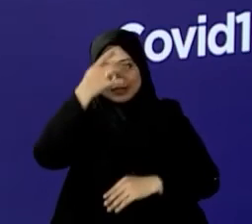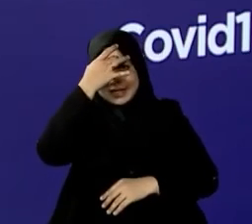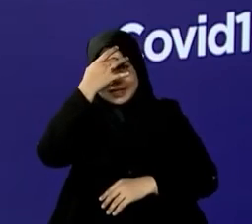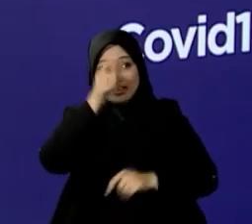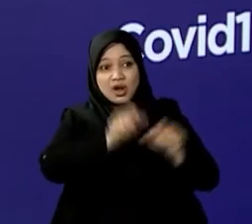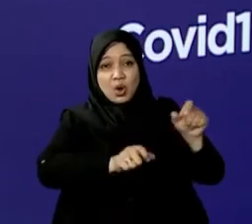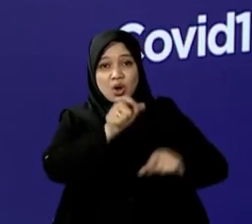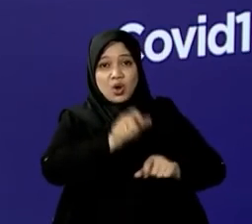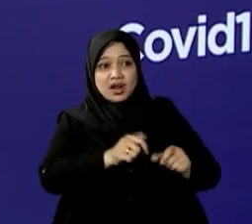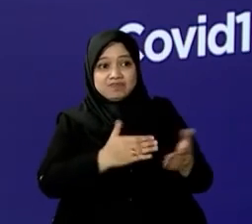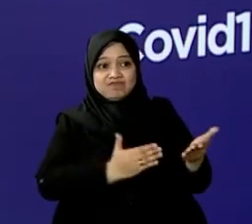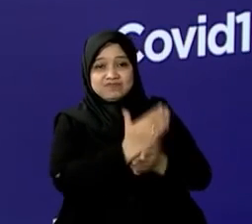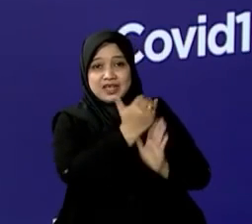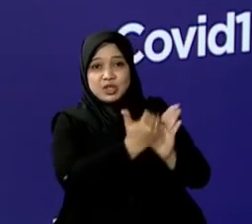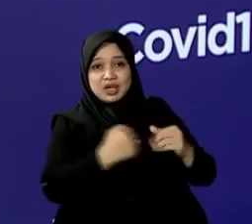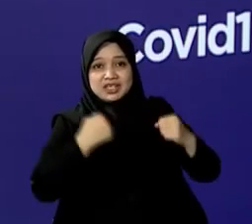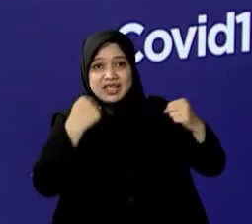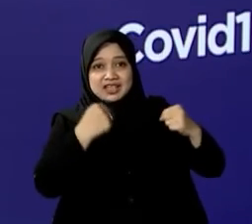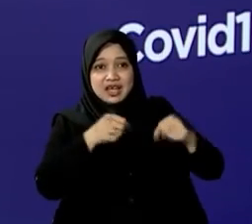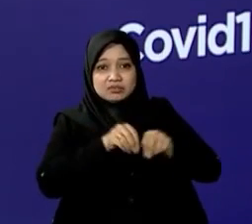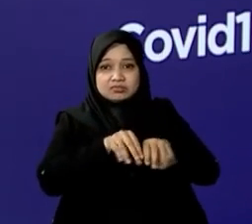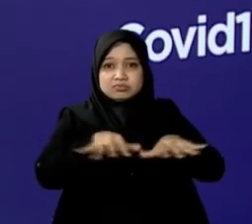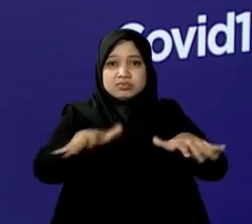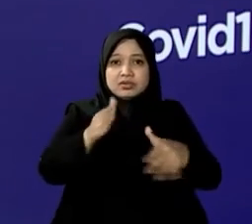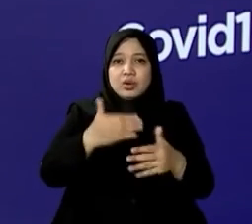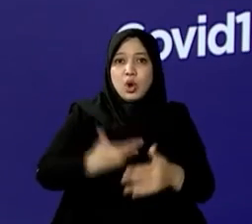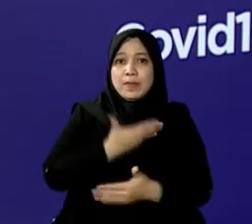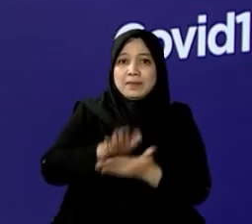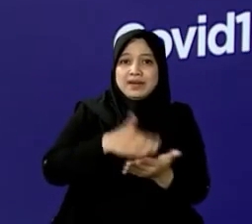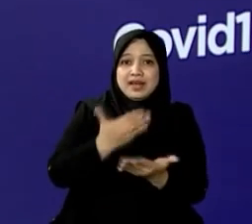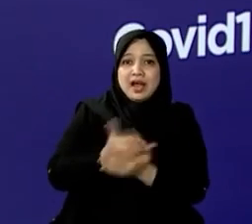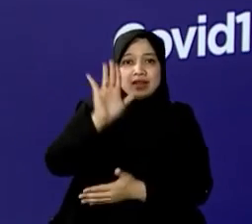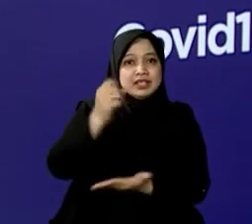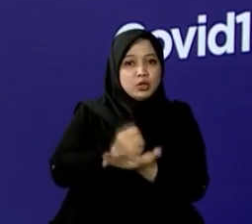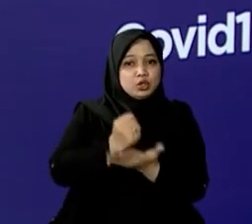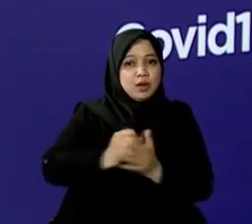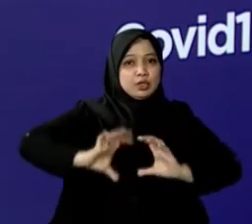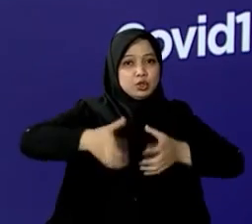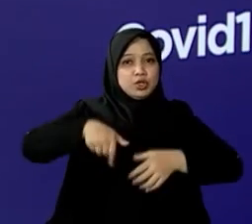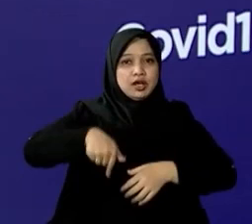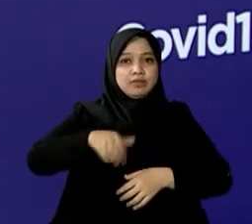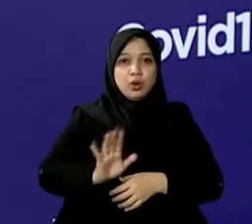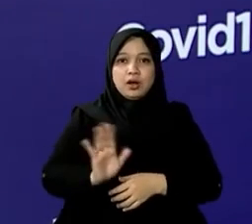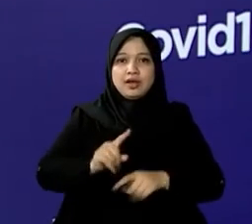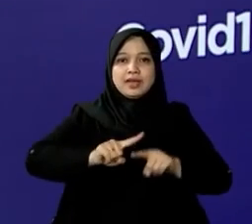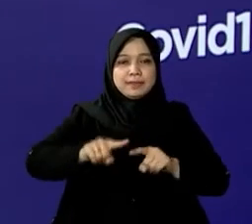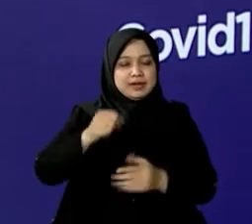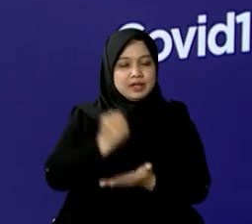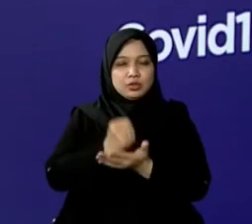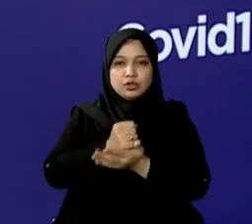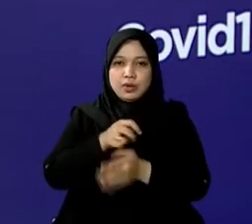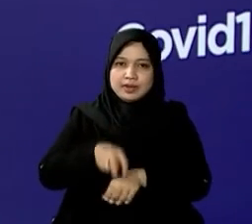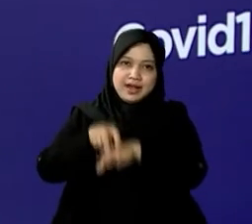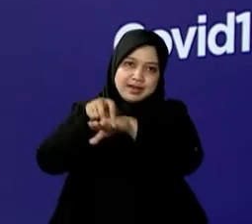mengabaikan protokol kesehatan sehingga menimbulkan korban jiwa bukan hanya dimintai pertanggungjawaban di dunia tetapi juga di akhirat